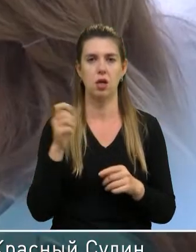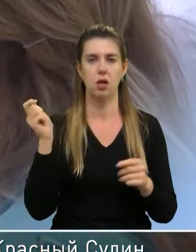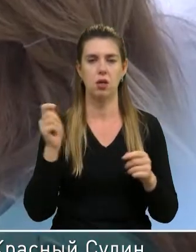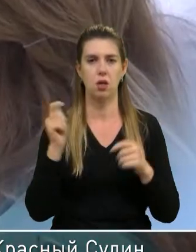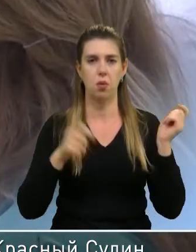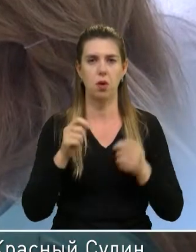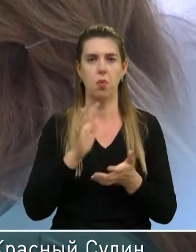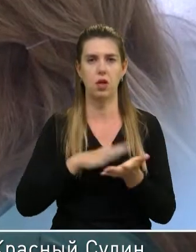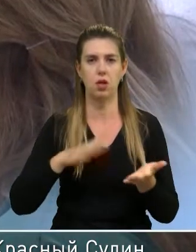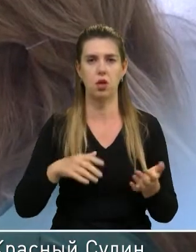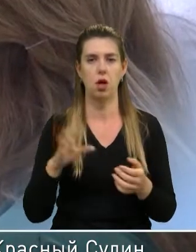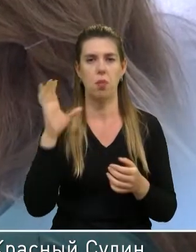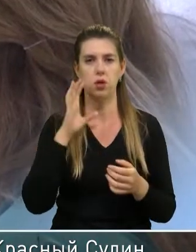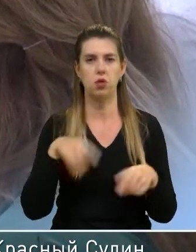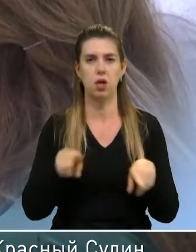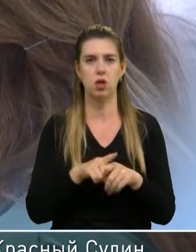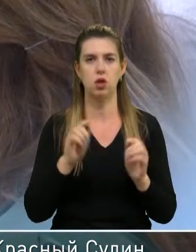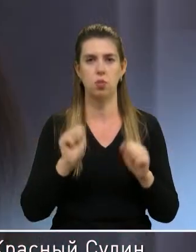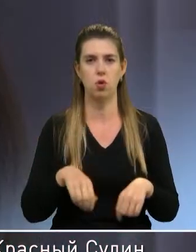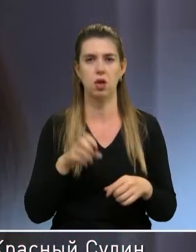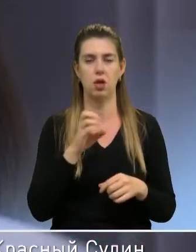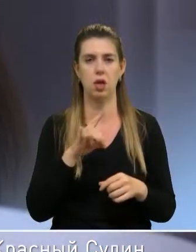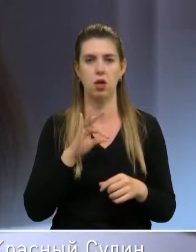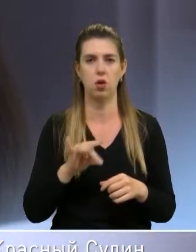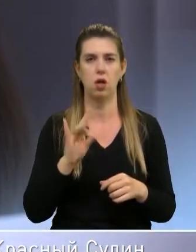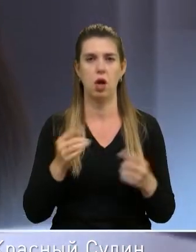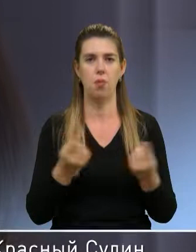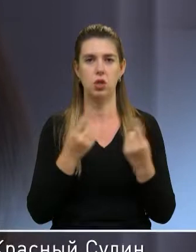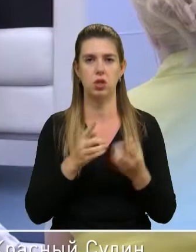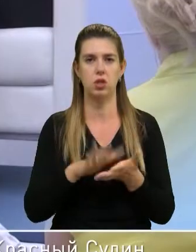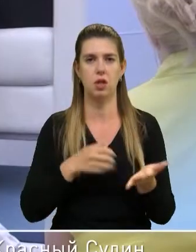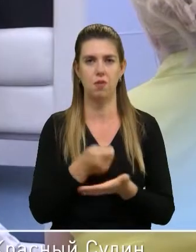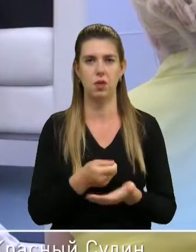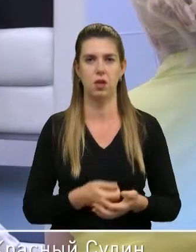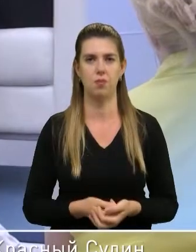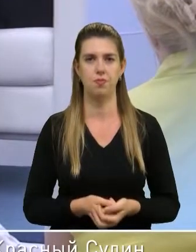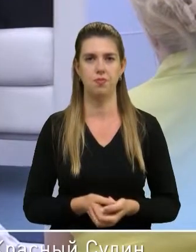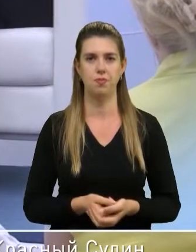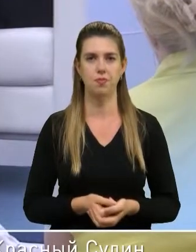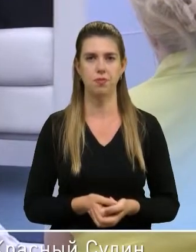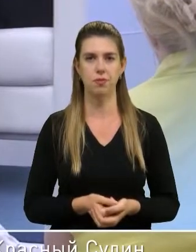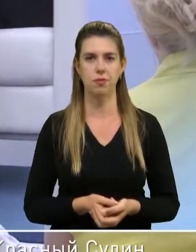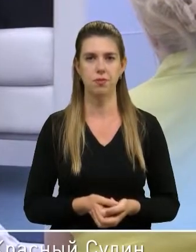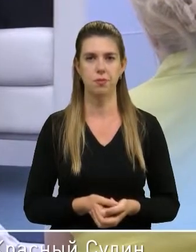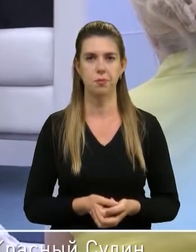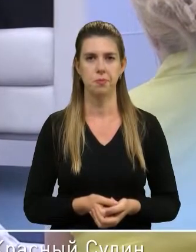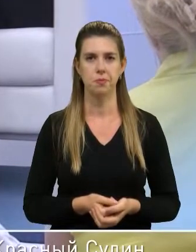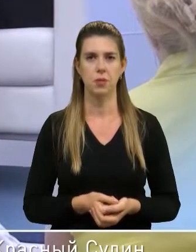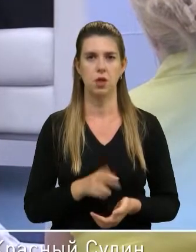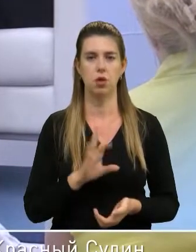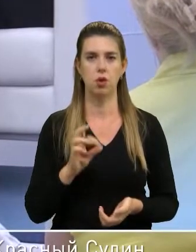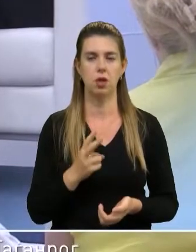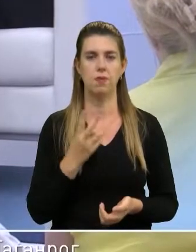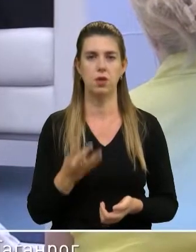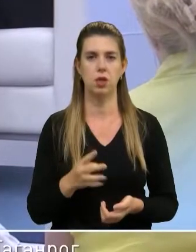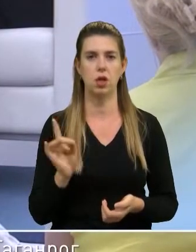проводить и дальше. Послушать их также смогут риэлторы и обычные заявители. Сергей Мирошниченко, Николай Кубышкин,